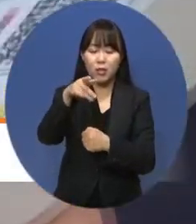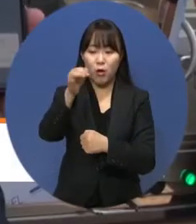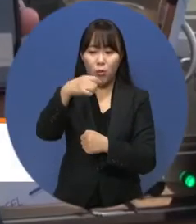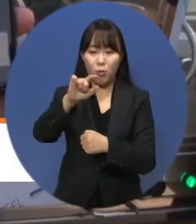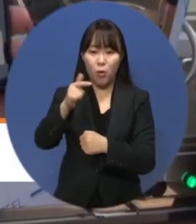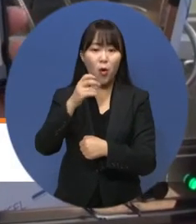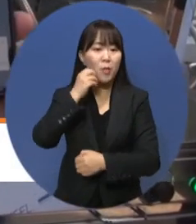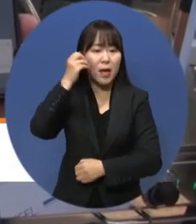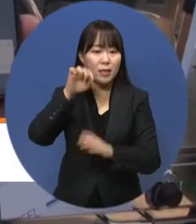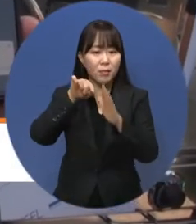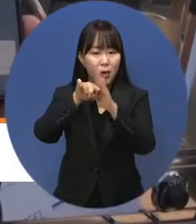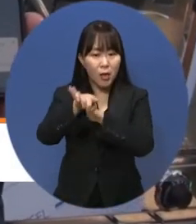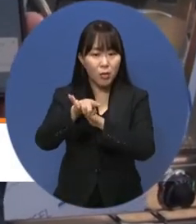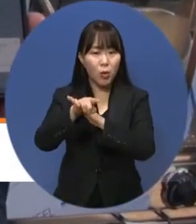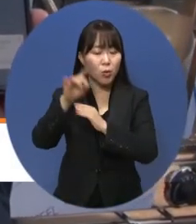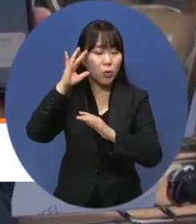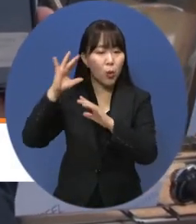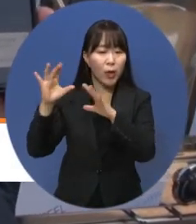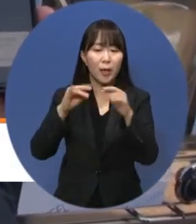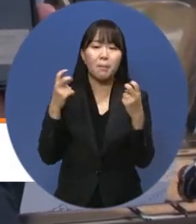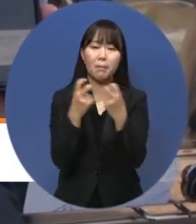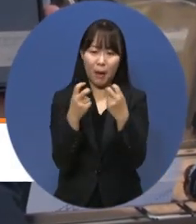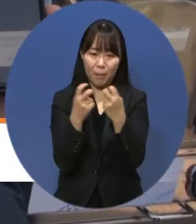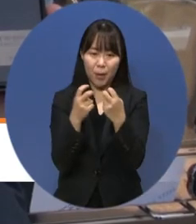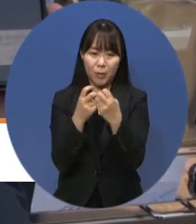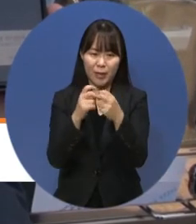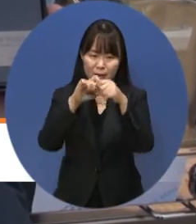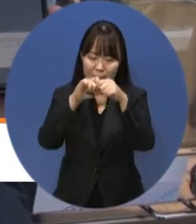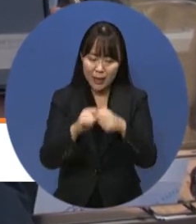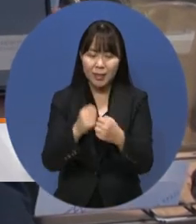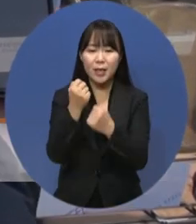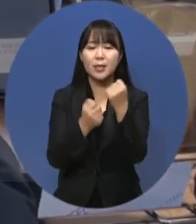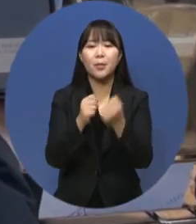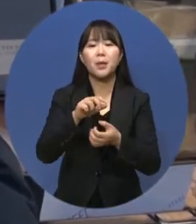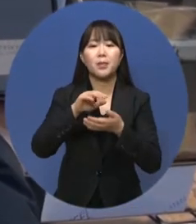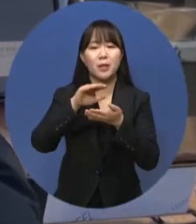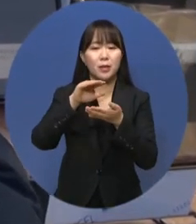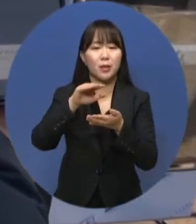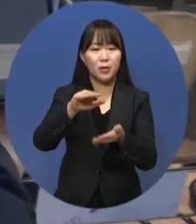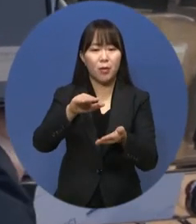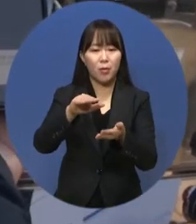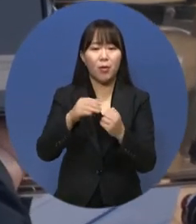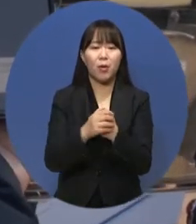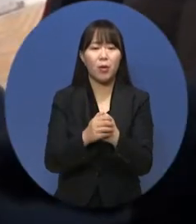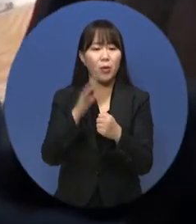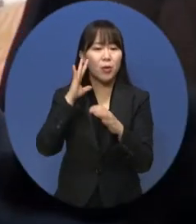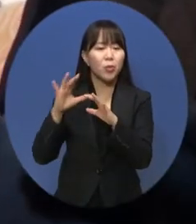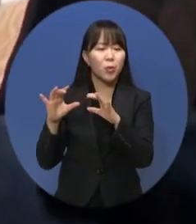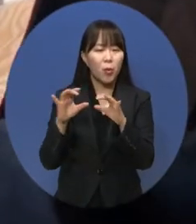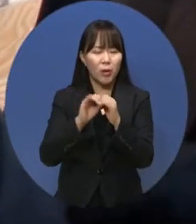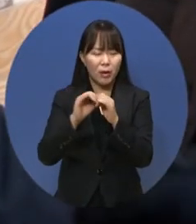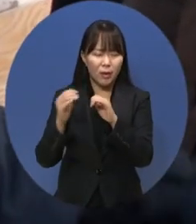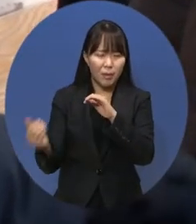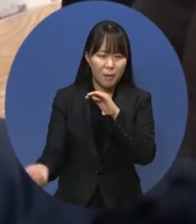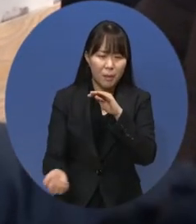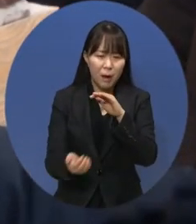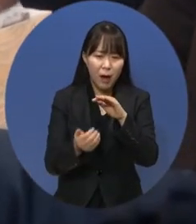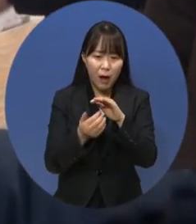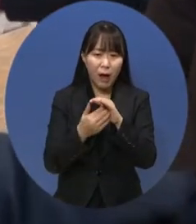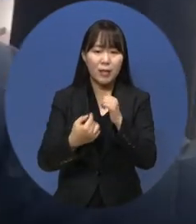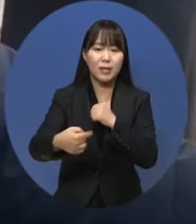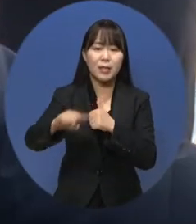국민 청원에 동의하는 방법까지 자세히 안내하여 차원 동 의 까지 이르게 하며